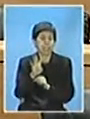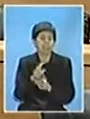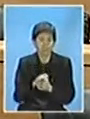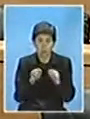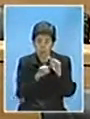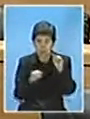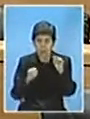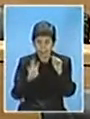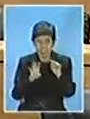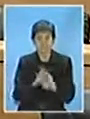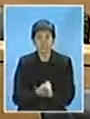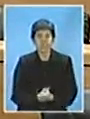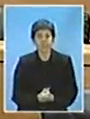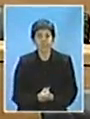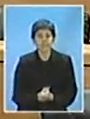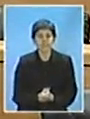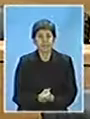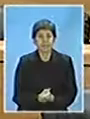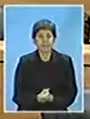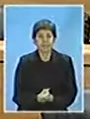ะครับ